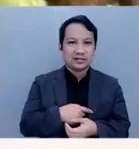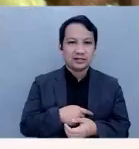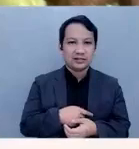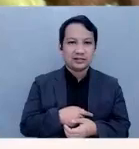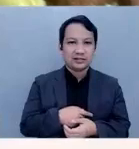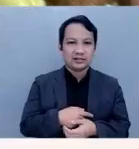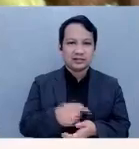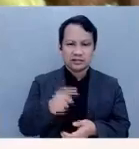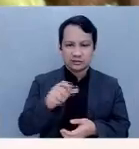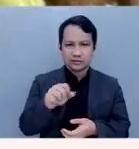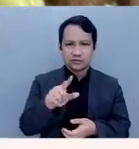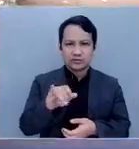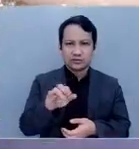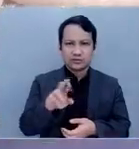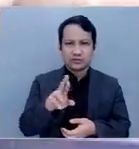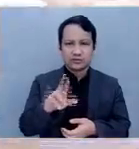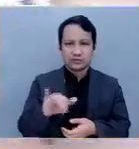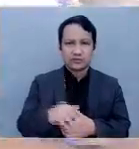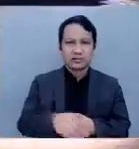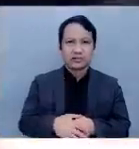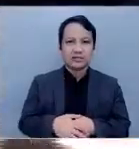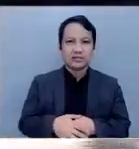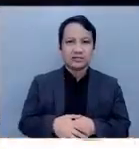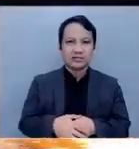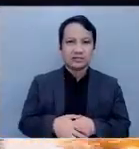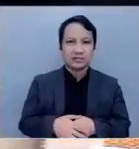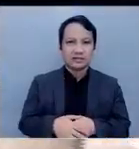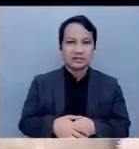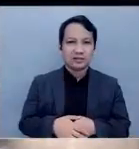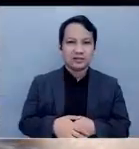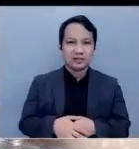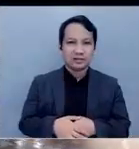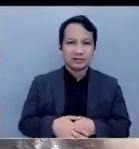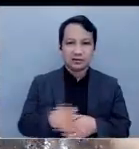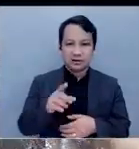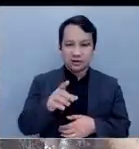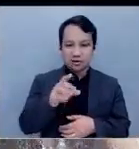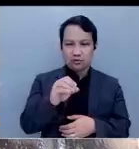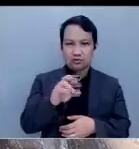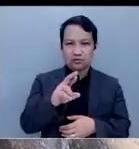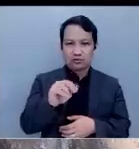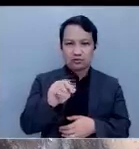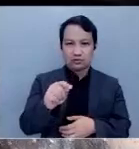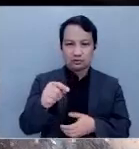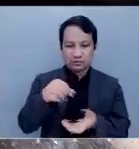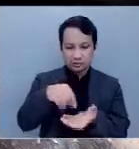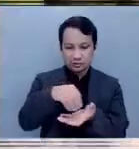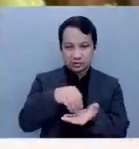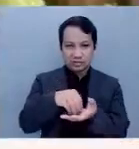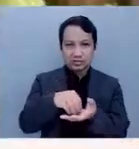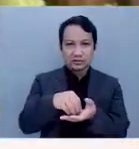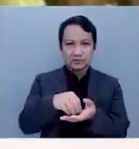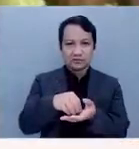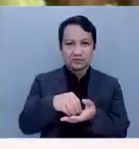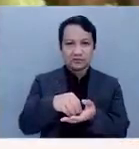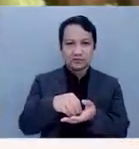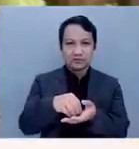Slurry. Slurry? Yes. Ano yung slurry? Slurry is a cornstarch na nilagay natin ng konting tubig or yung sauce mismo nitong